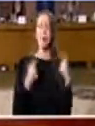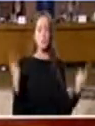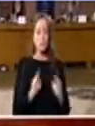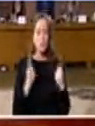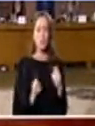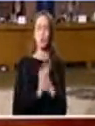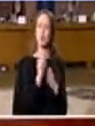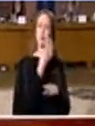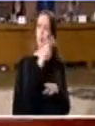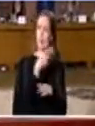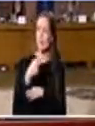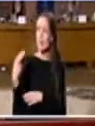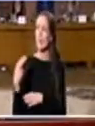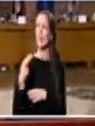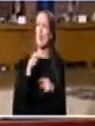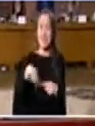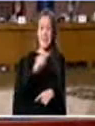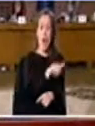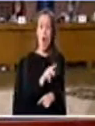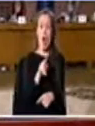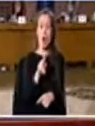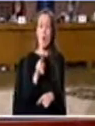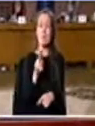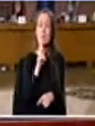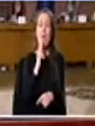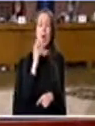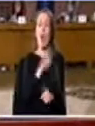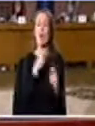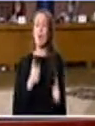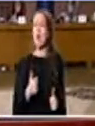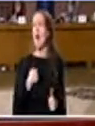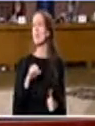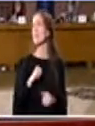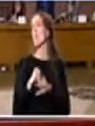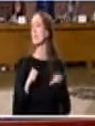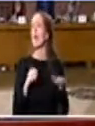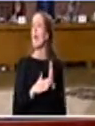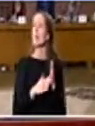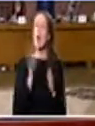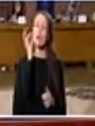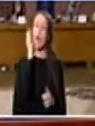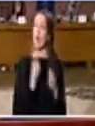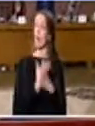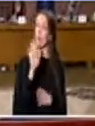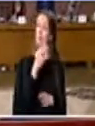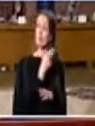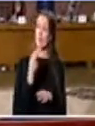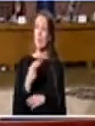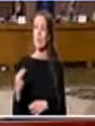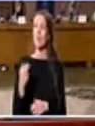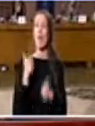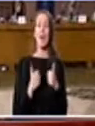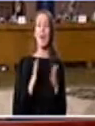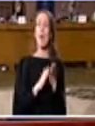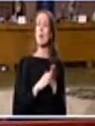preduzetništva za one za koje do sada nismo imali dovoljno osjećaja, kao što je žensko preduzetništvo ili preduzetništvo osoba